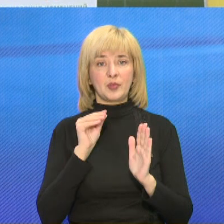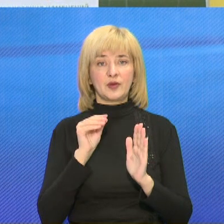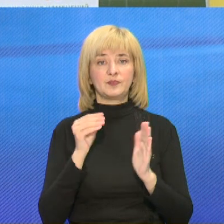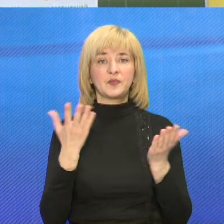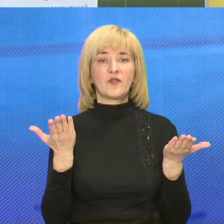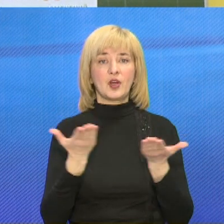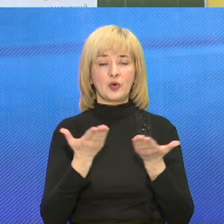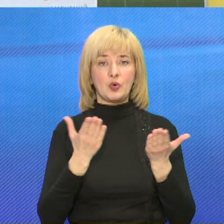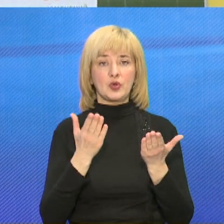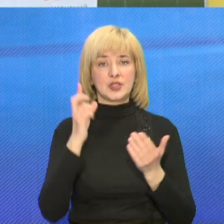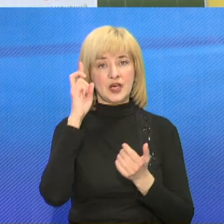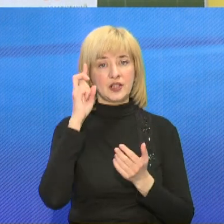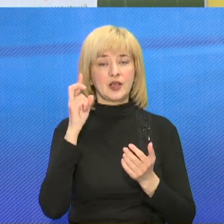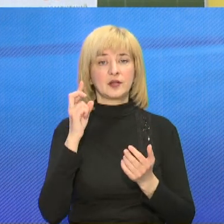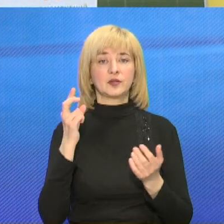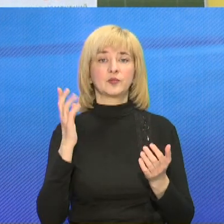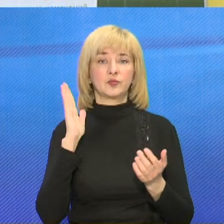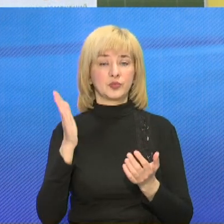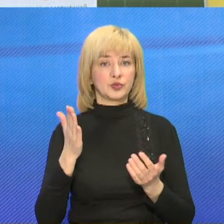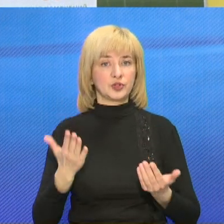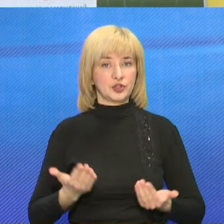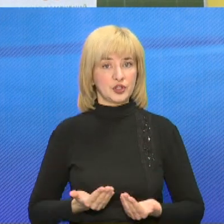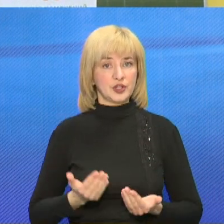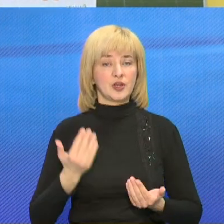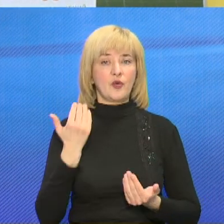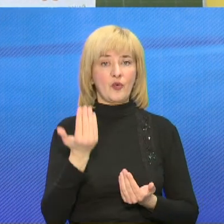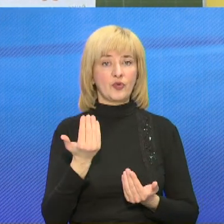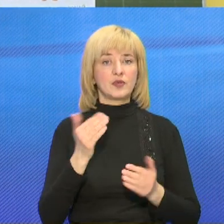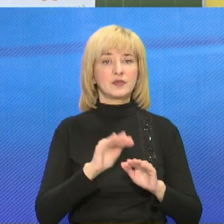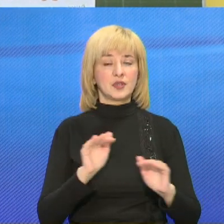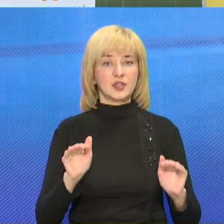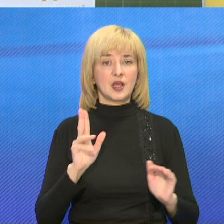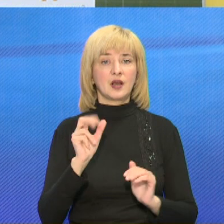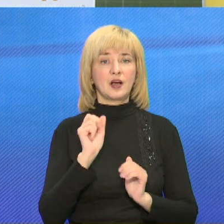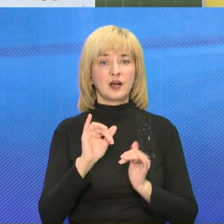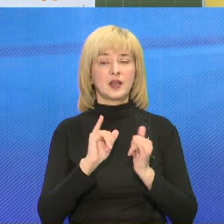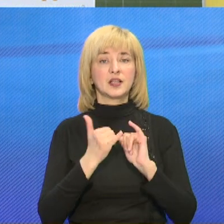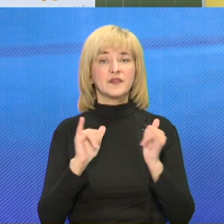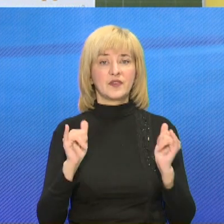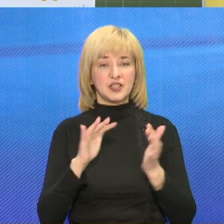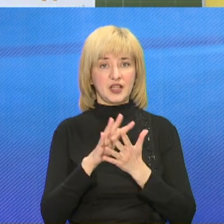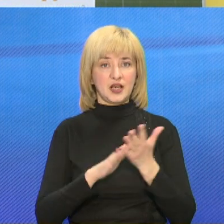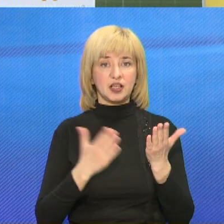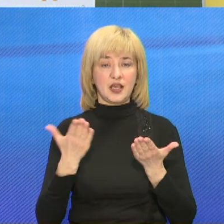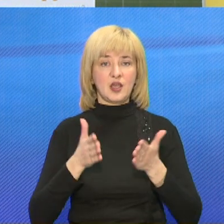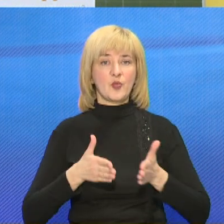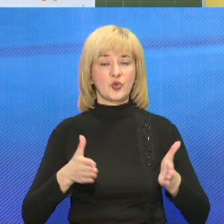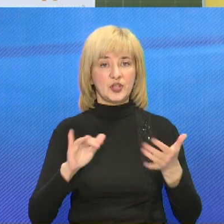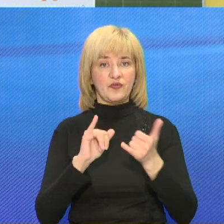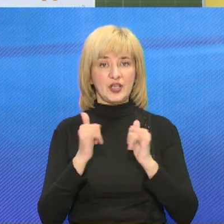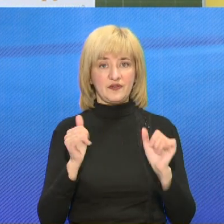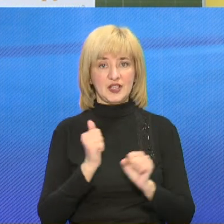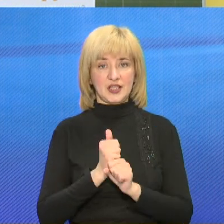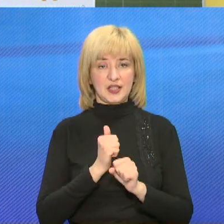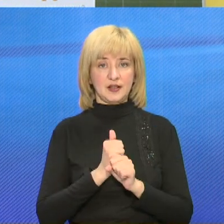нужно жить, где будут жить его дети, как страна должна развиваться дальше и какие пути в развитии